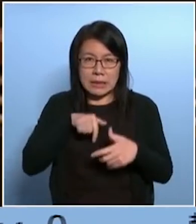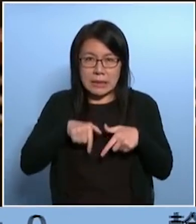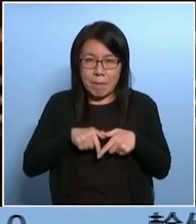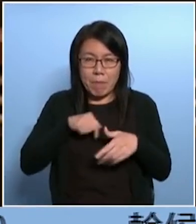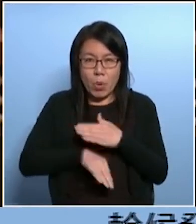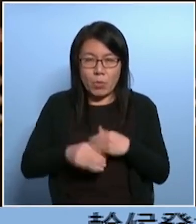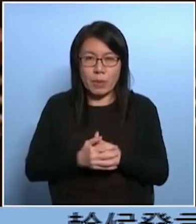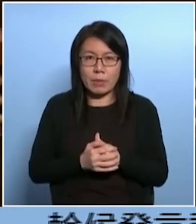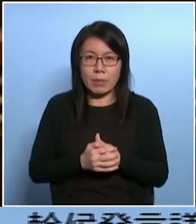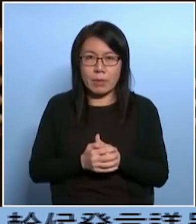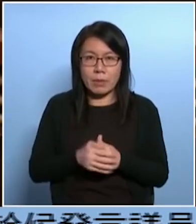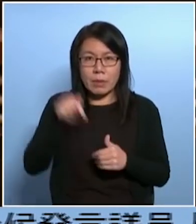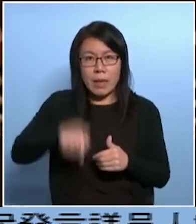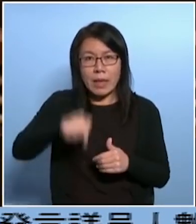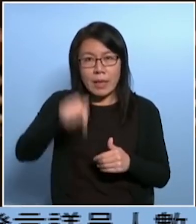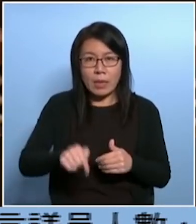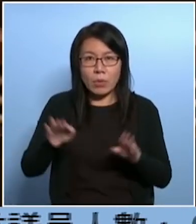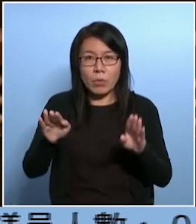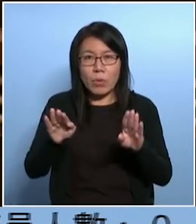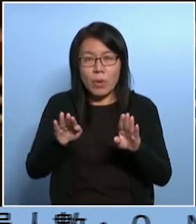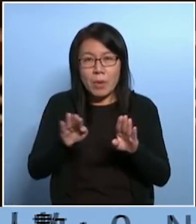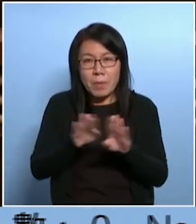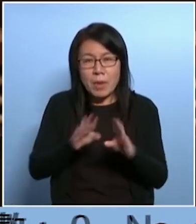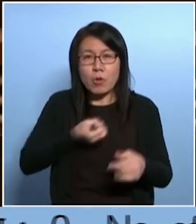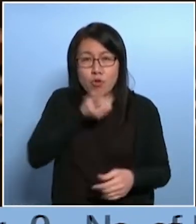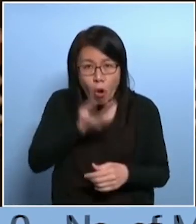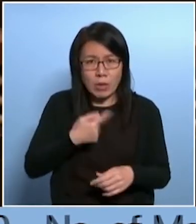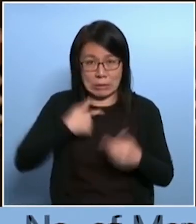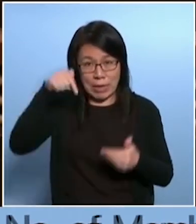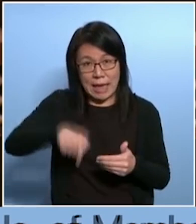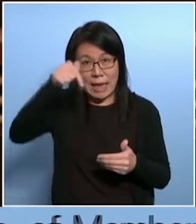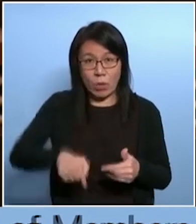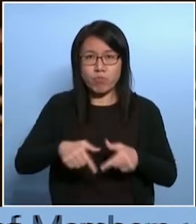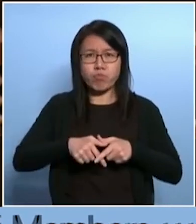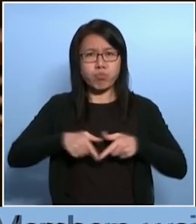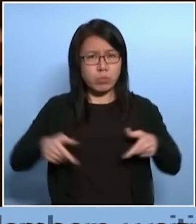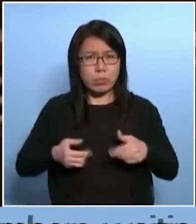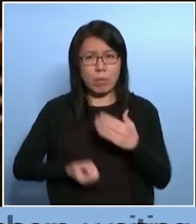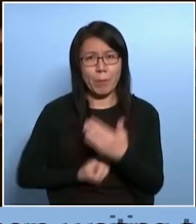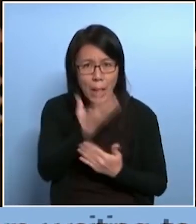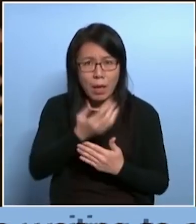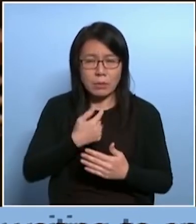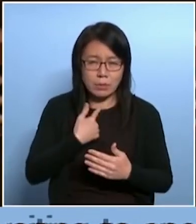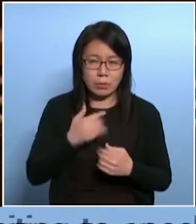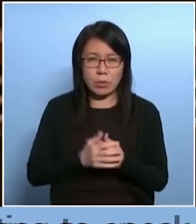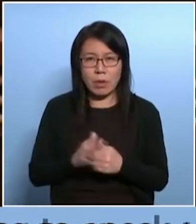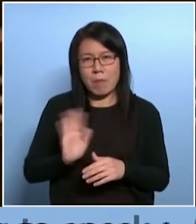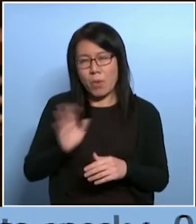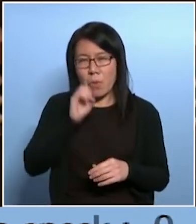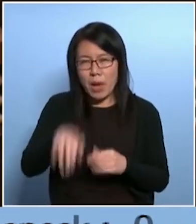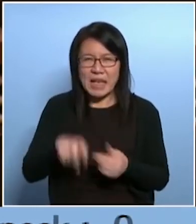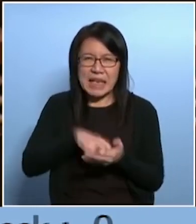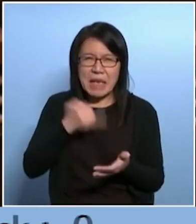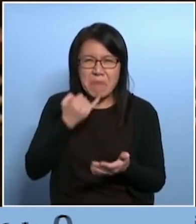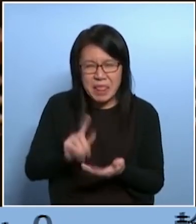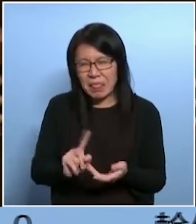話喺呢一個閉門會議度講出嚟，喺度講啊嘛，堂堂正正啊嘛，唔好為話人契